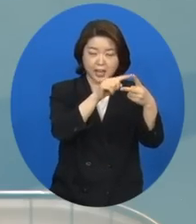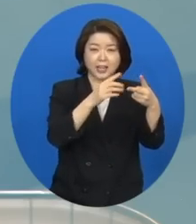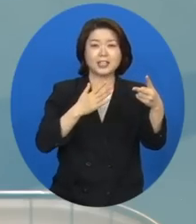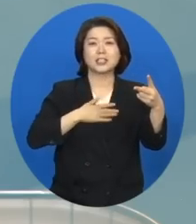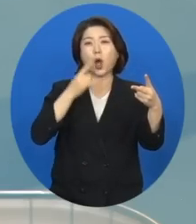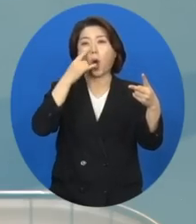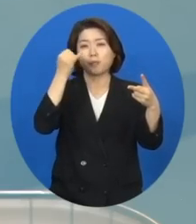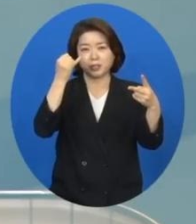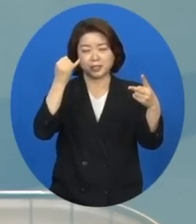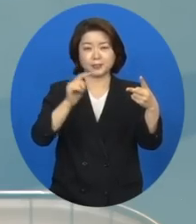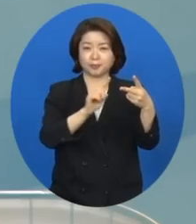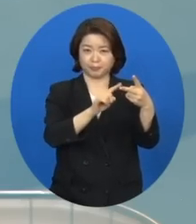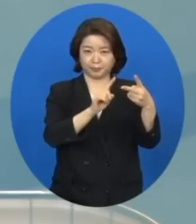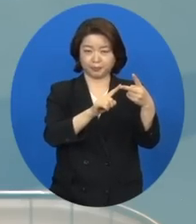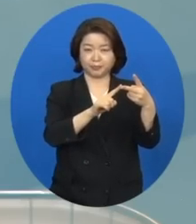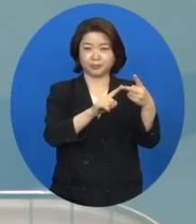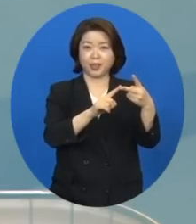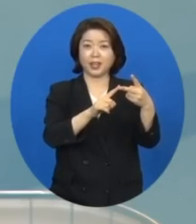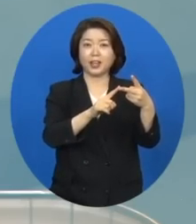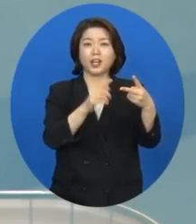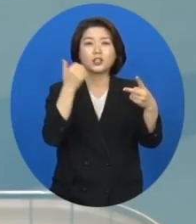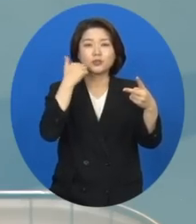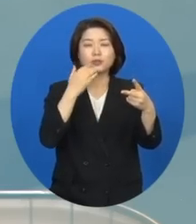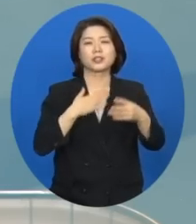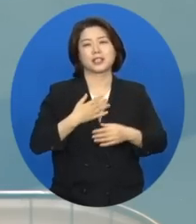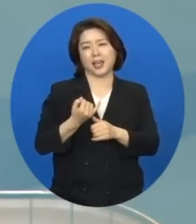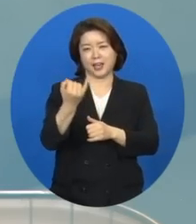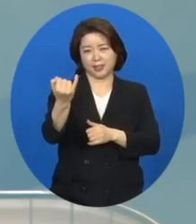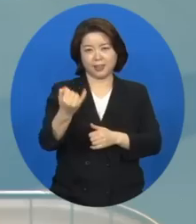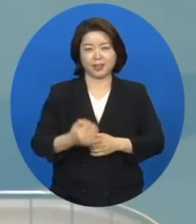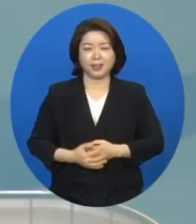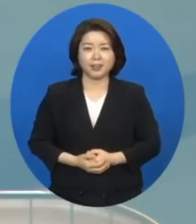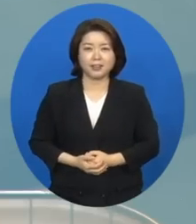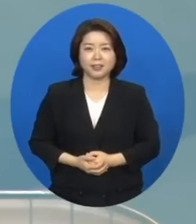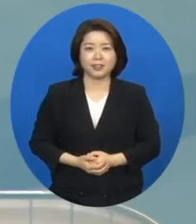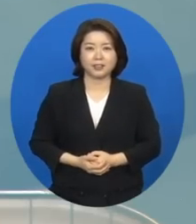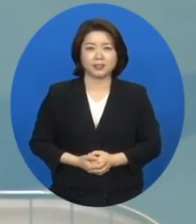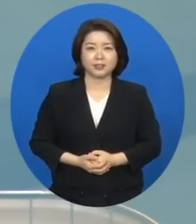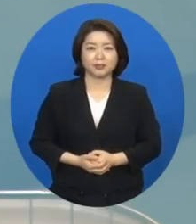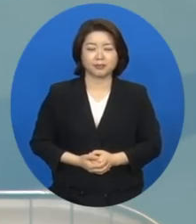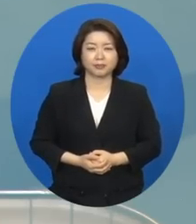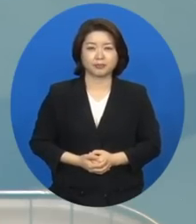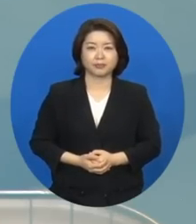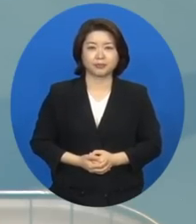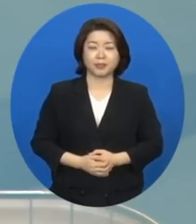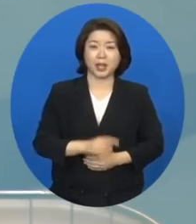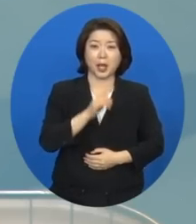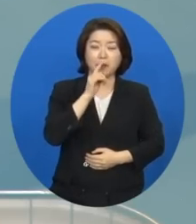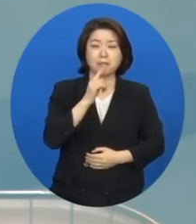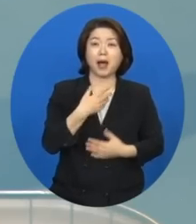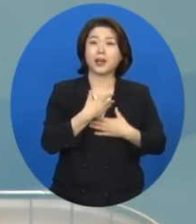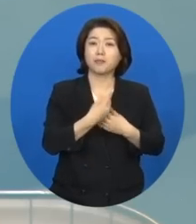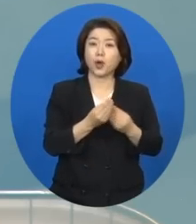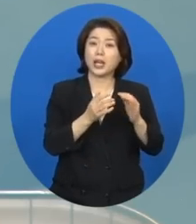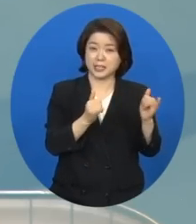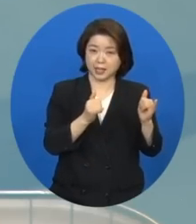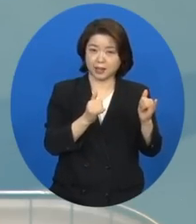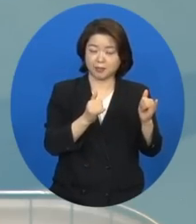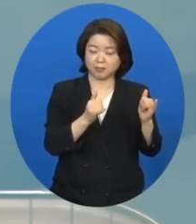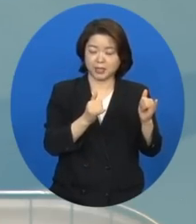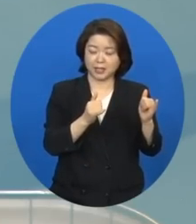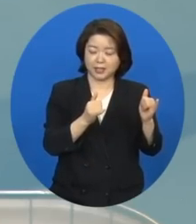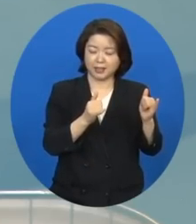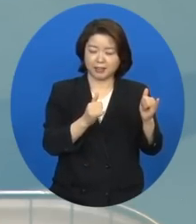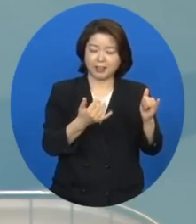그리고 또 한 사람은 제 아내입니다. 말이 편한 사람이지 저 때문에 가장